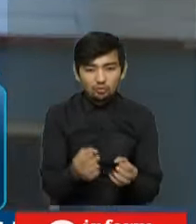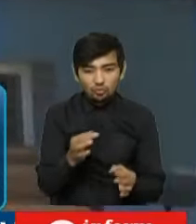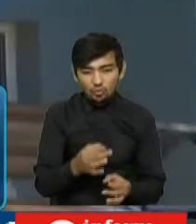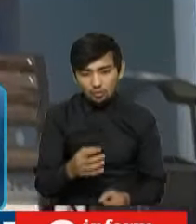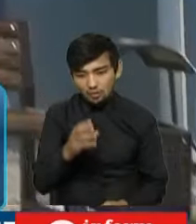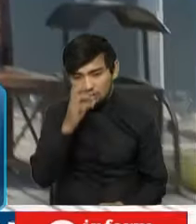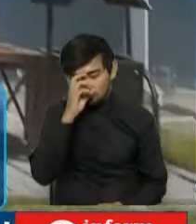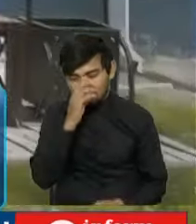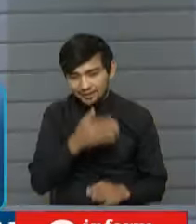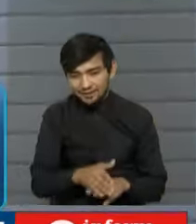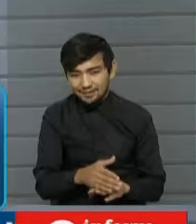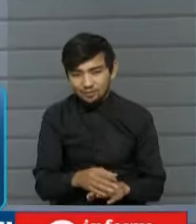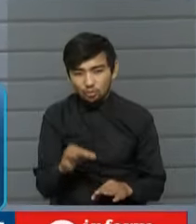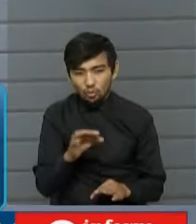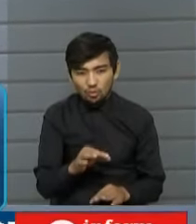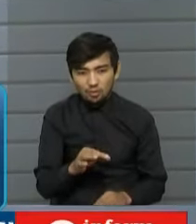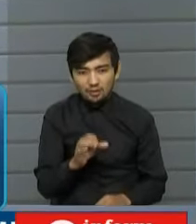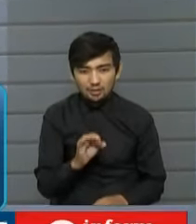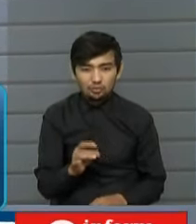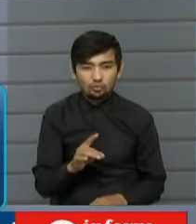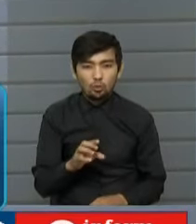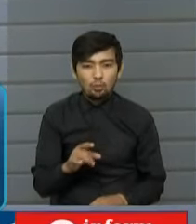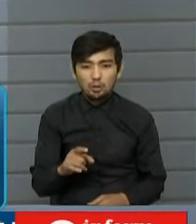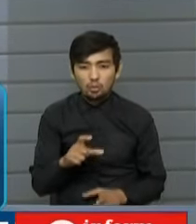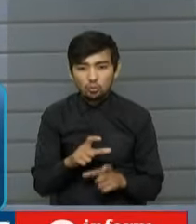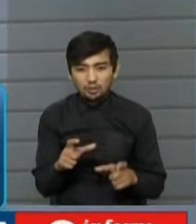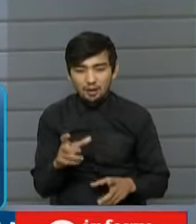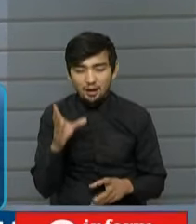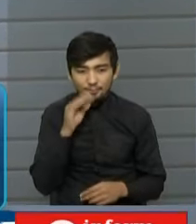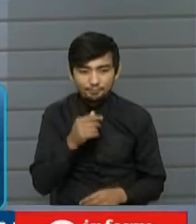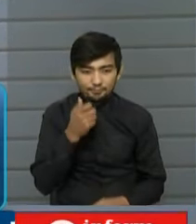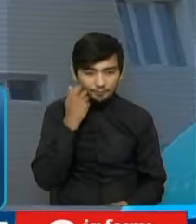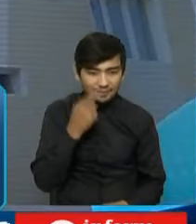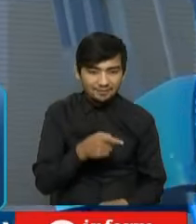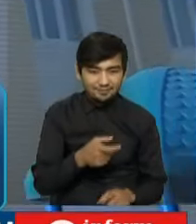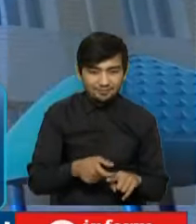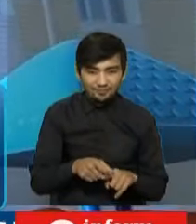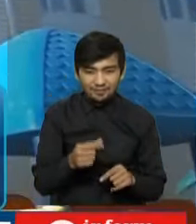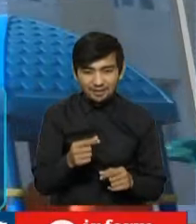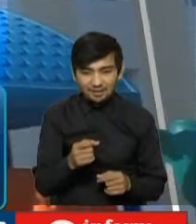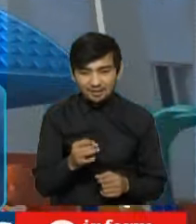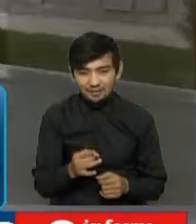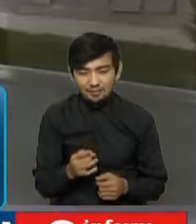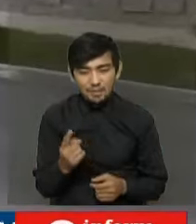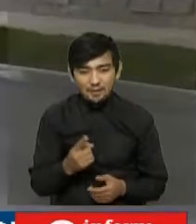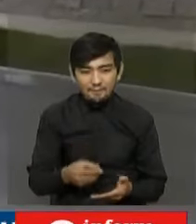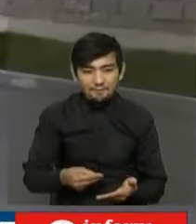бюджетного кредита, чтобы люди могли использовать эти деньги как первоначальный взнос.